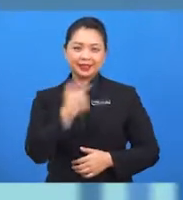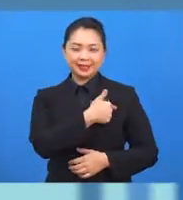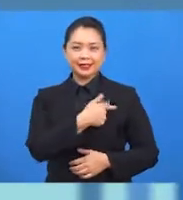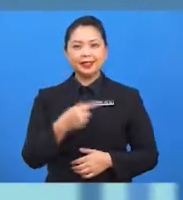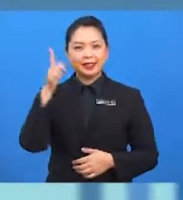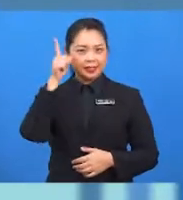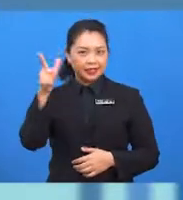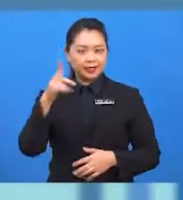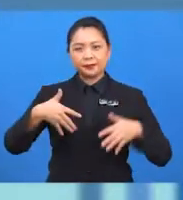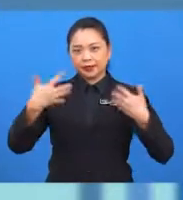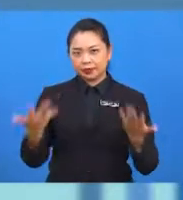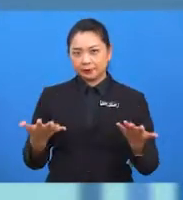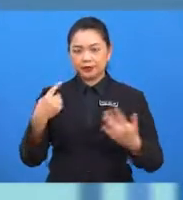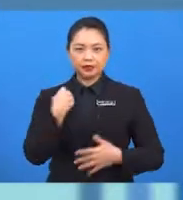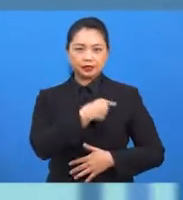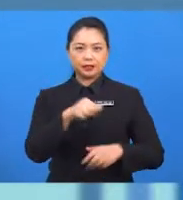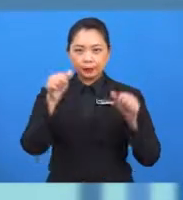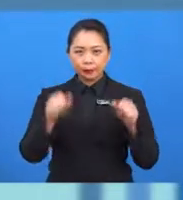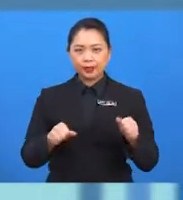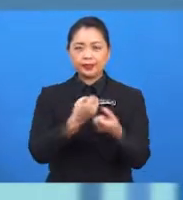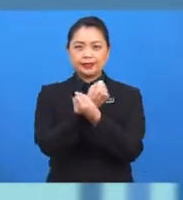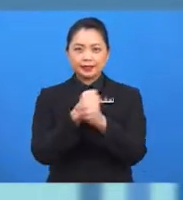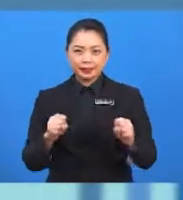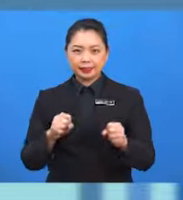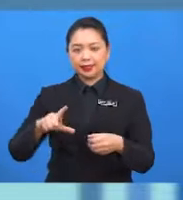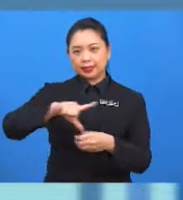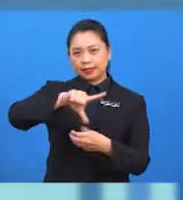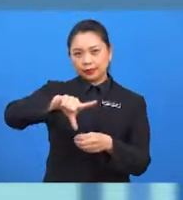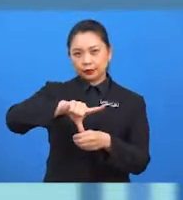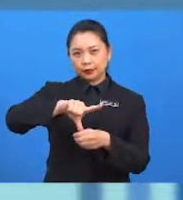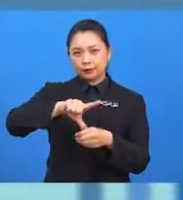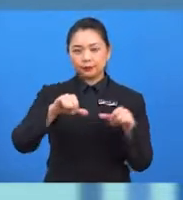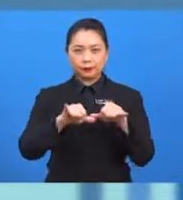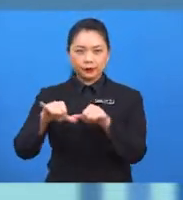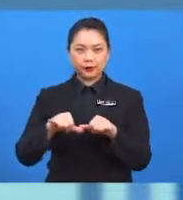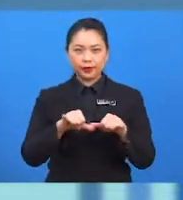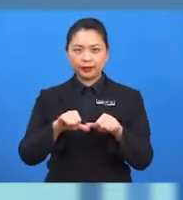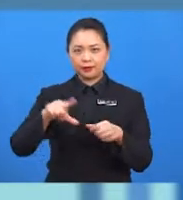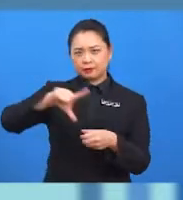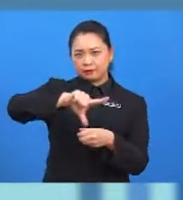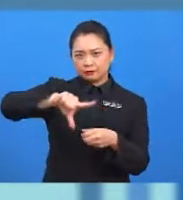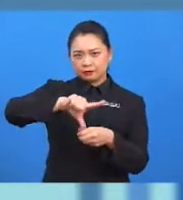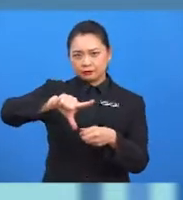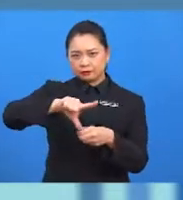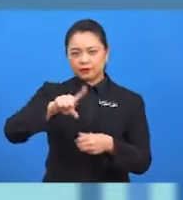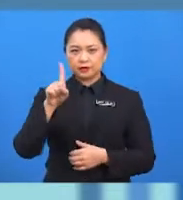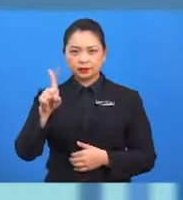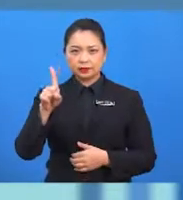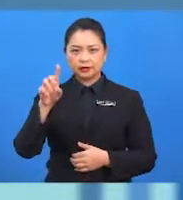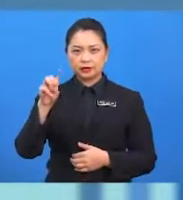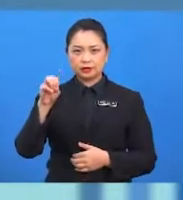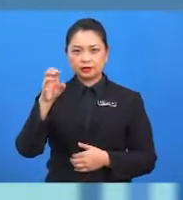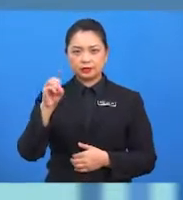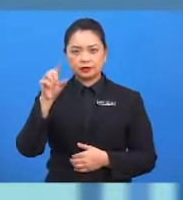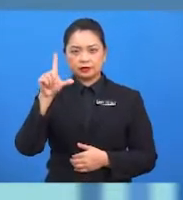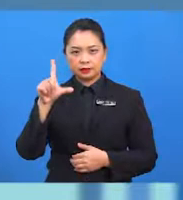bagaimana kita boleh menyediakan larutan piawai berkekuatan satu Mal pedes ini